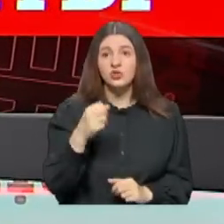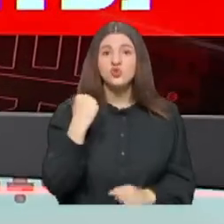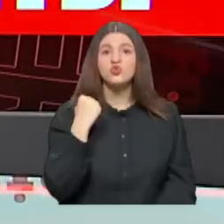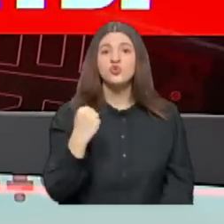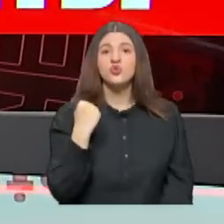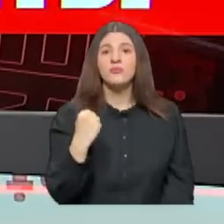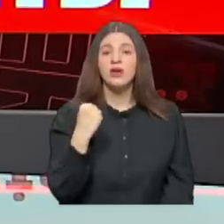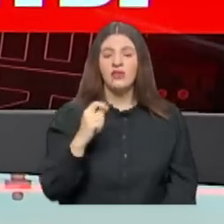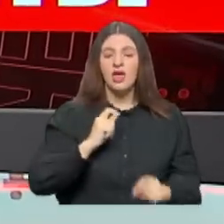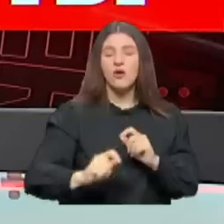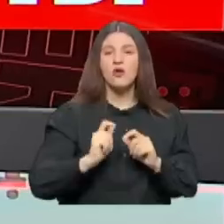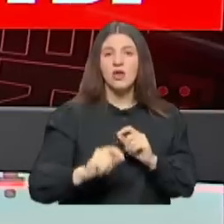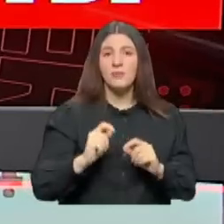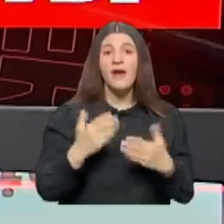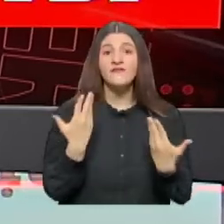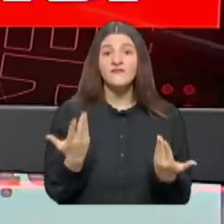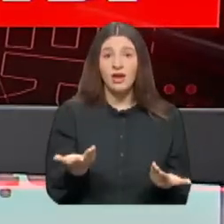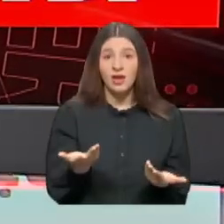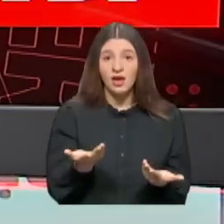kuvvetli ekonomi ve